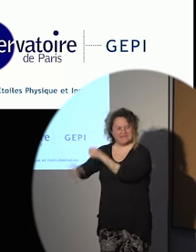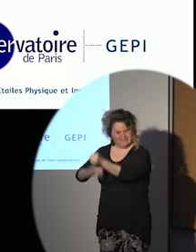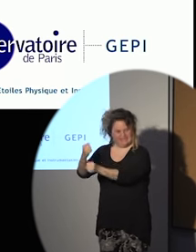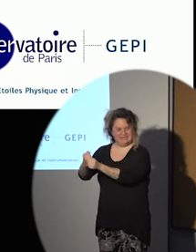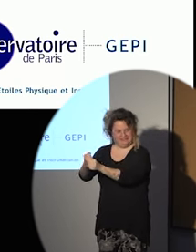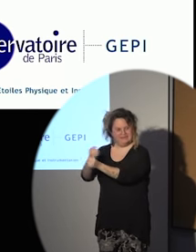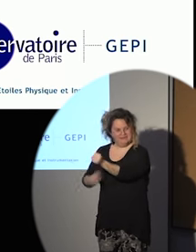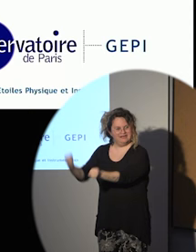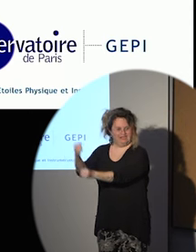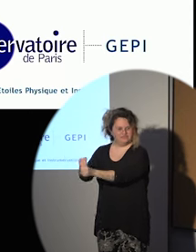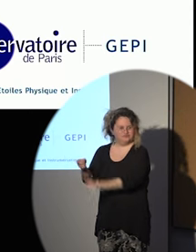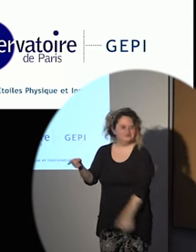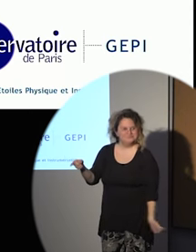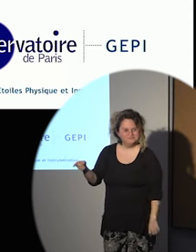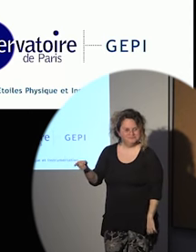Donc,